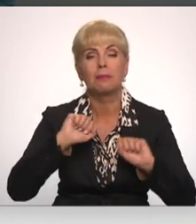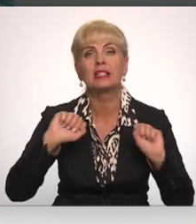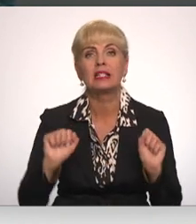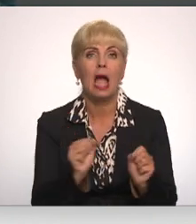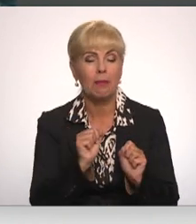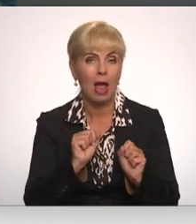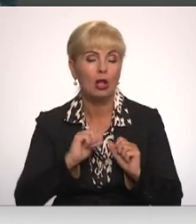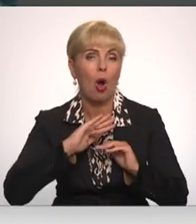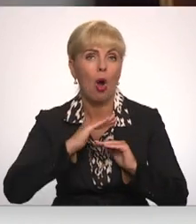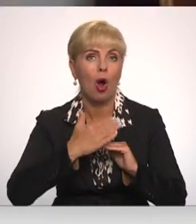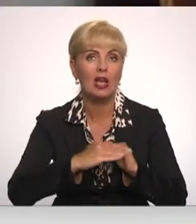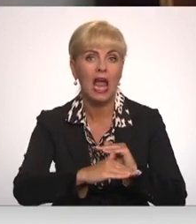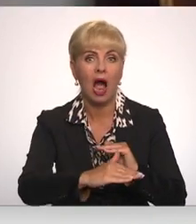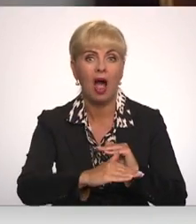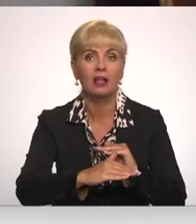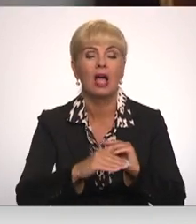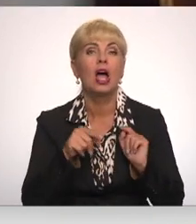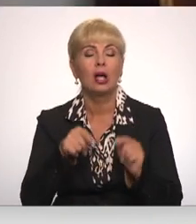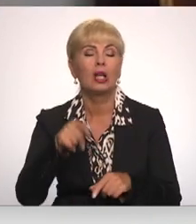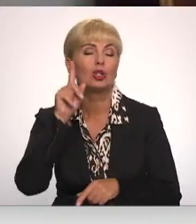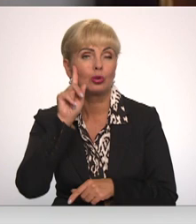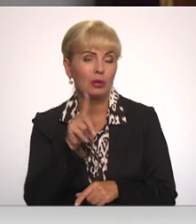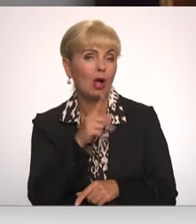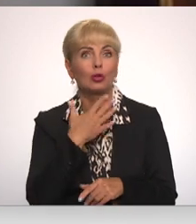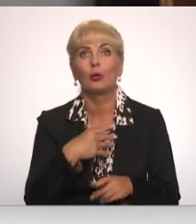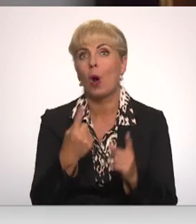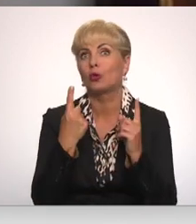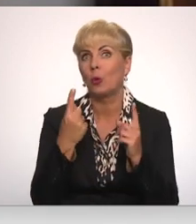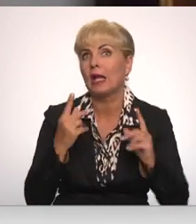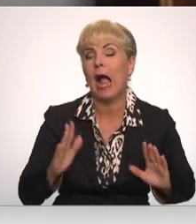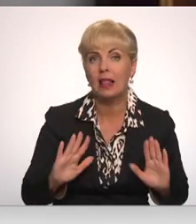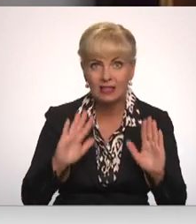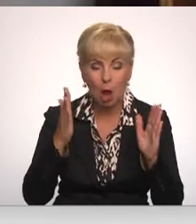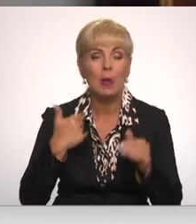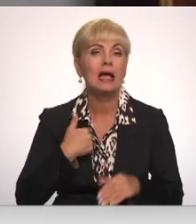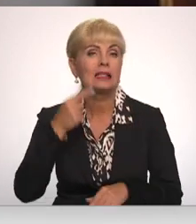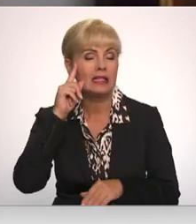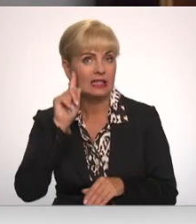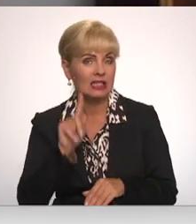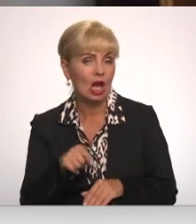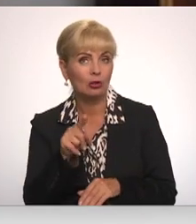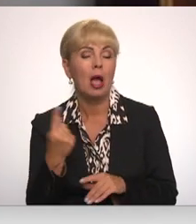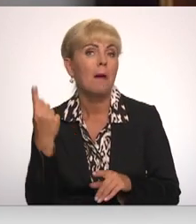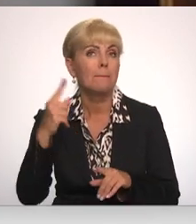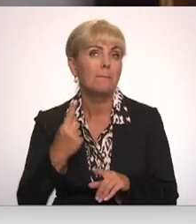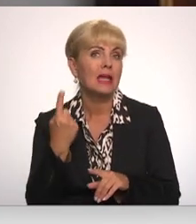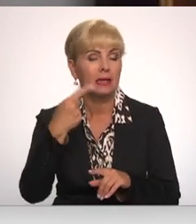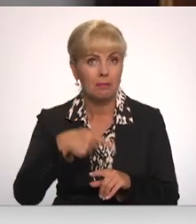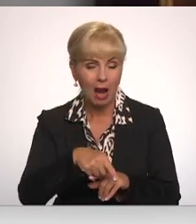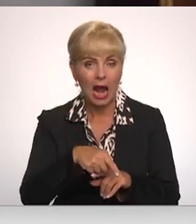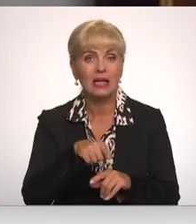okeānā. Gadījums, protams, ir unikāls, jo, cik es zinu, tas ir pirmais šāds